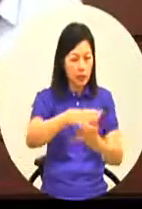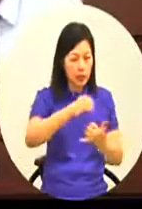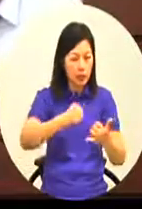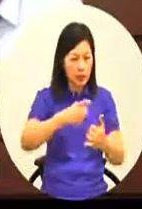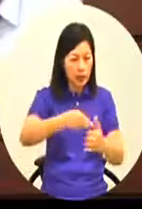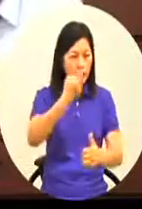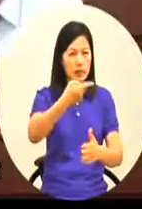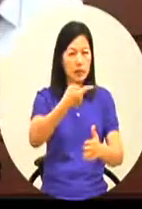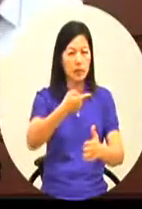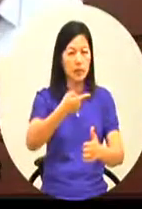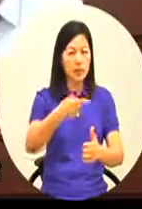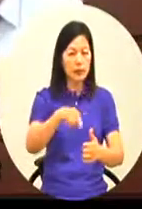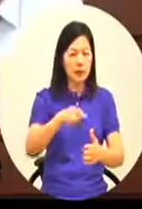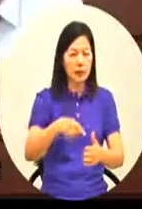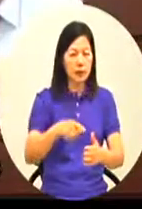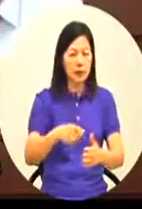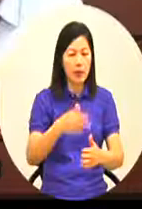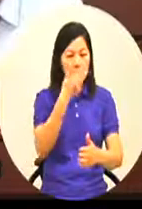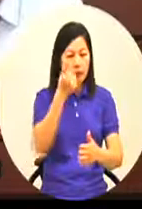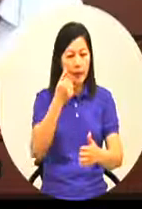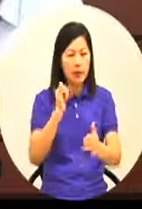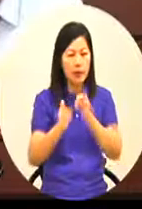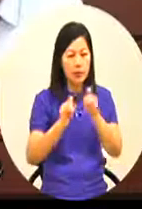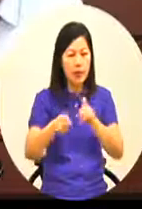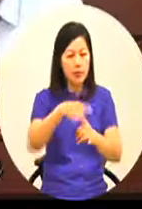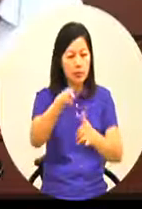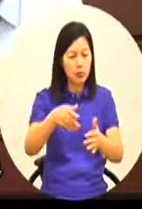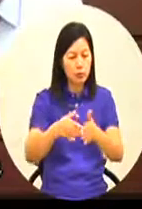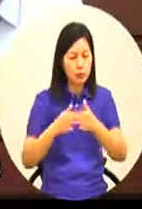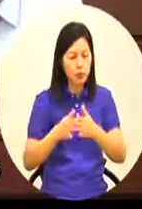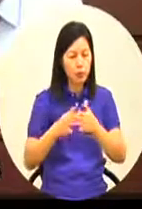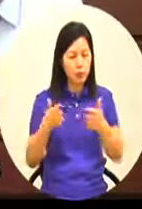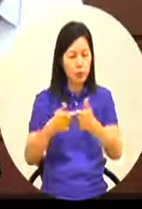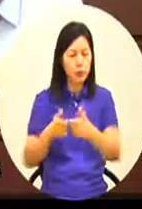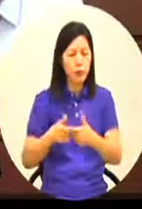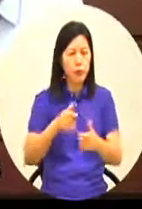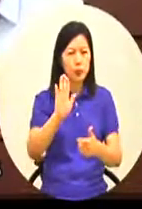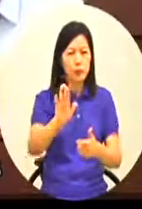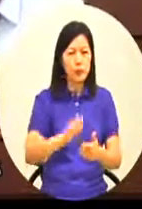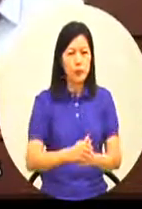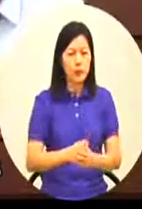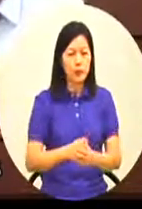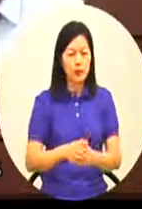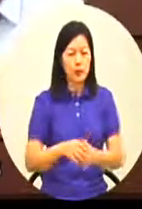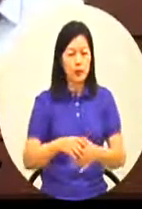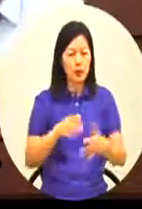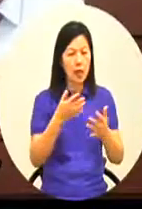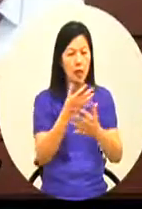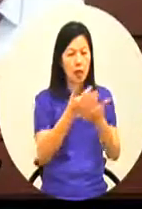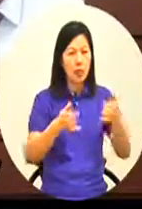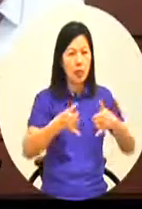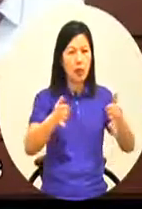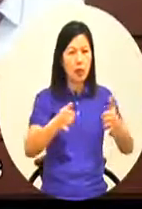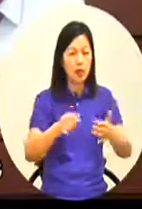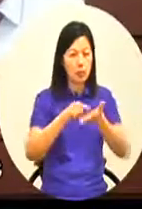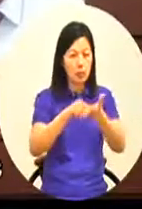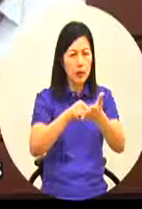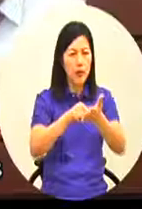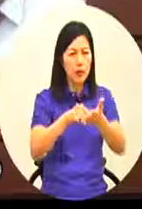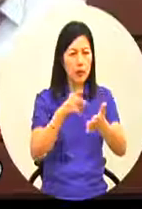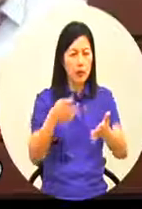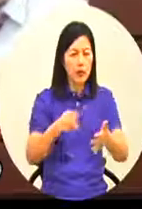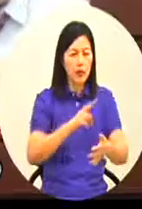便民服务的这个措施我们提供了许多了，包括说你可以透过线上申请，透过你的自然人凭证，那我